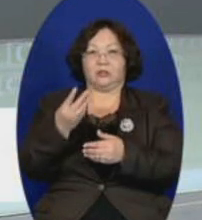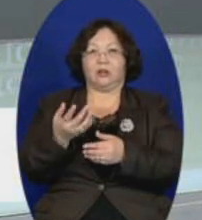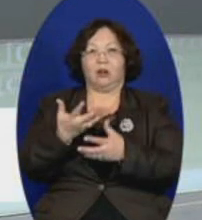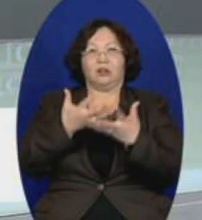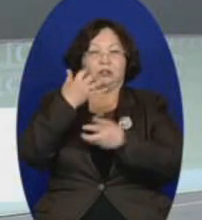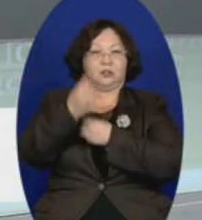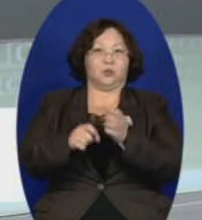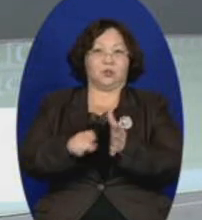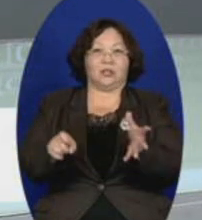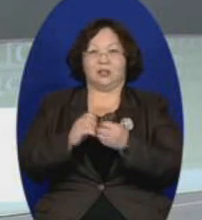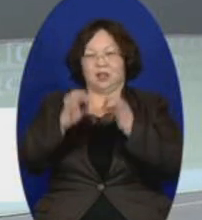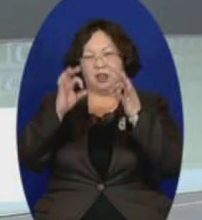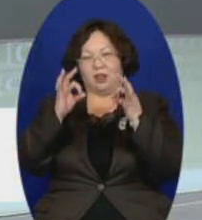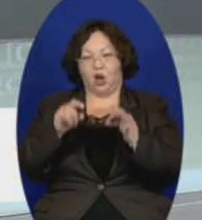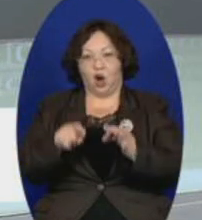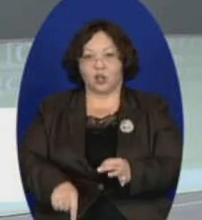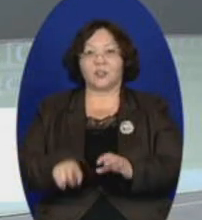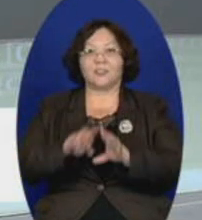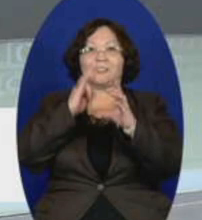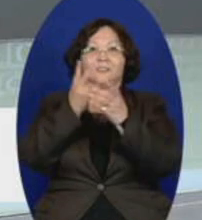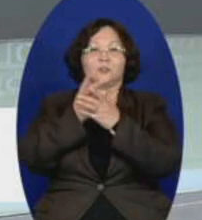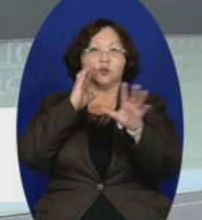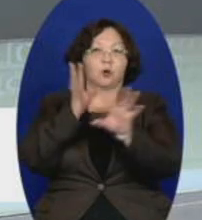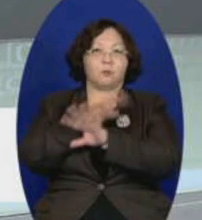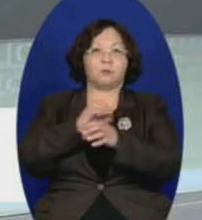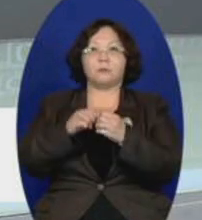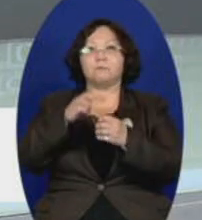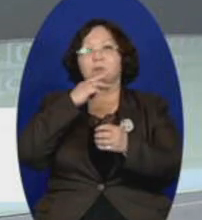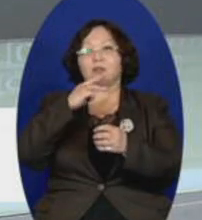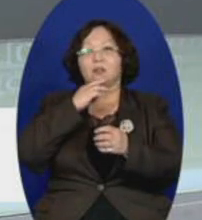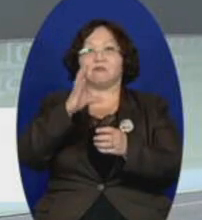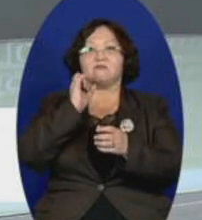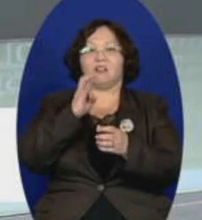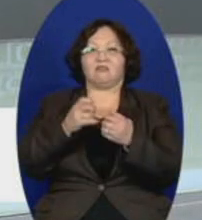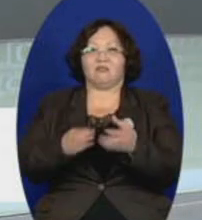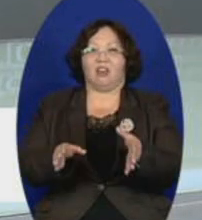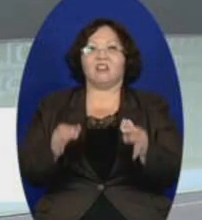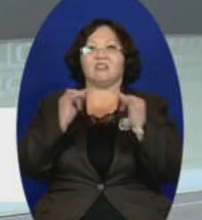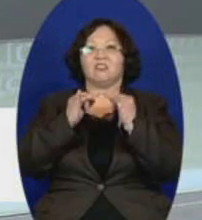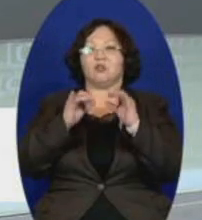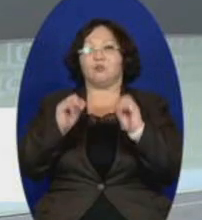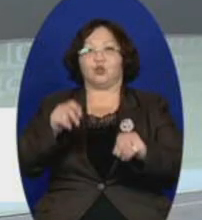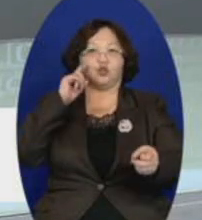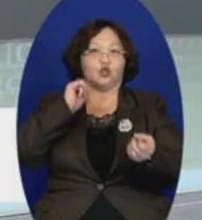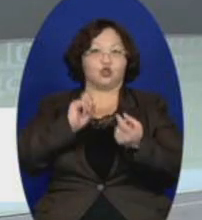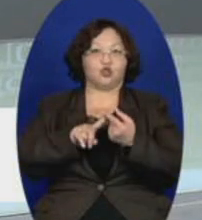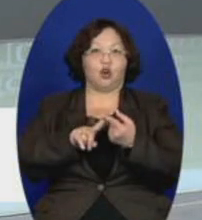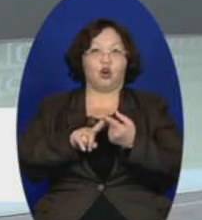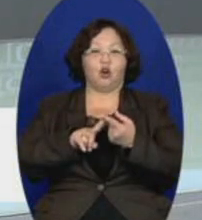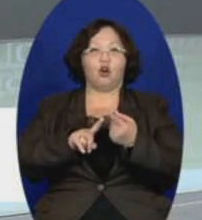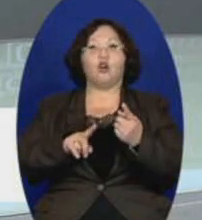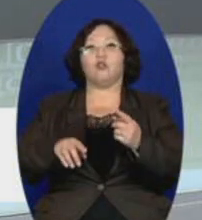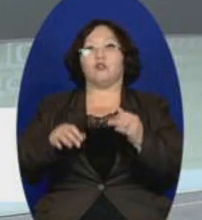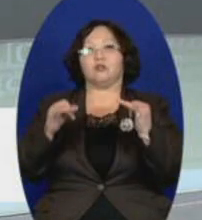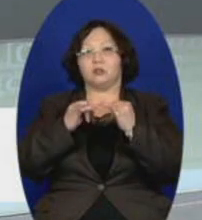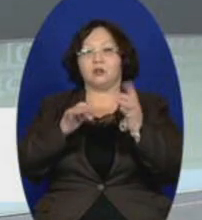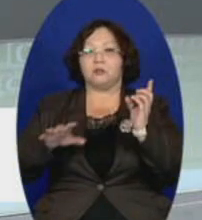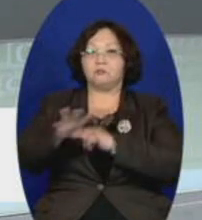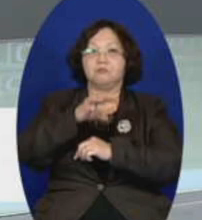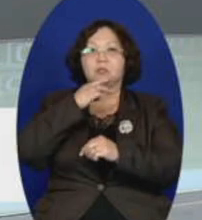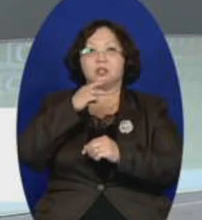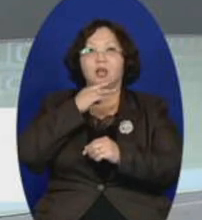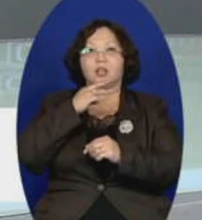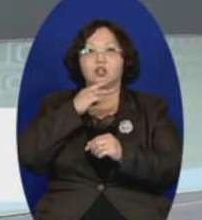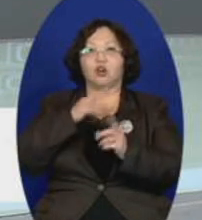шийдэл нэгдсэн дата саныг бий болгож цахимжуулах ажлыг эрчимжүүлэхээс салбарынхан үзэж байгаа юм а. За орон зайн мэдээллийн дэд бүтцийг байгуулах нь тогтвортой